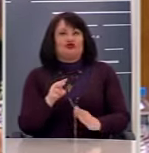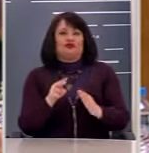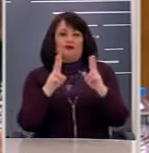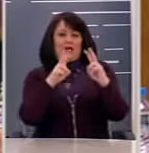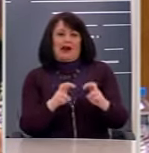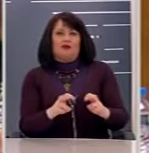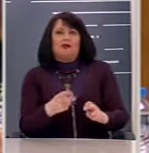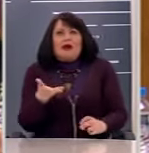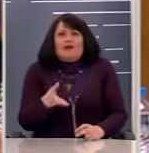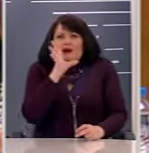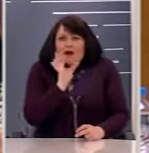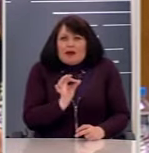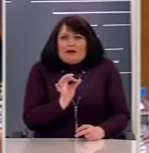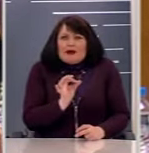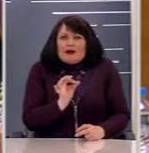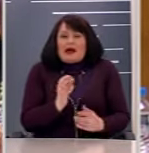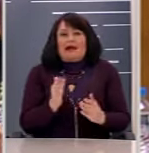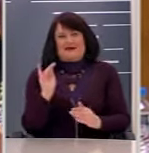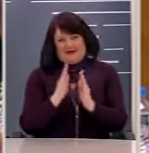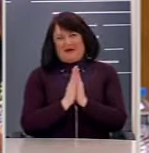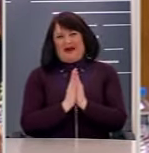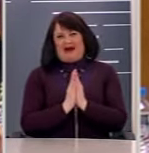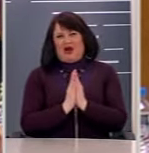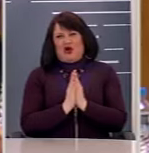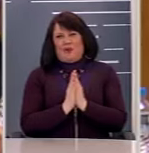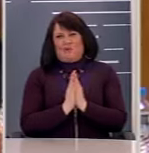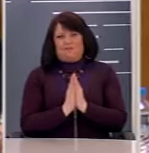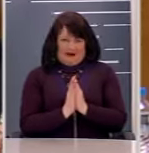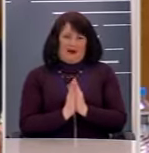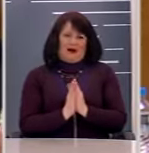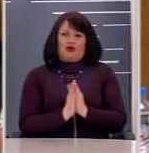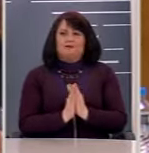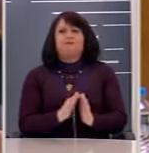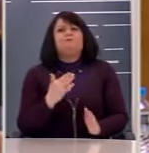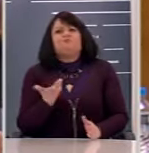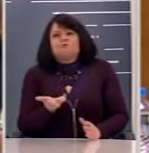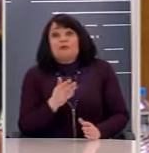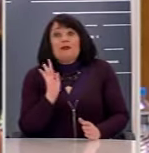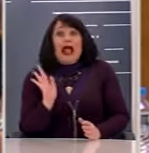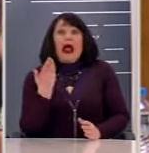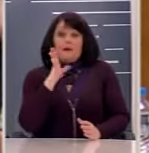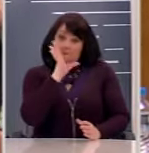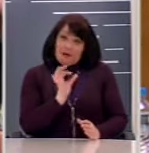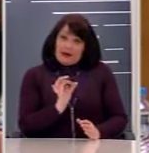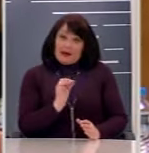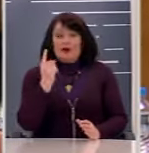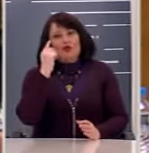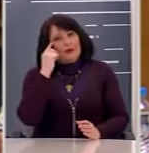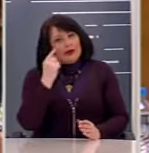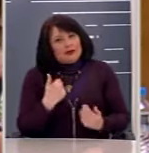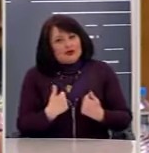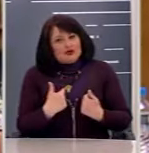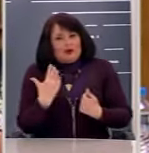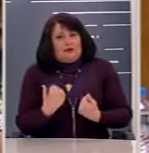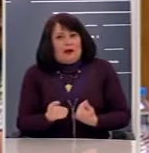Αυτή είναι η αλήθεια. Αλλά... Παρακαλώ κύριε Πρόεδρε, κύριε Υπουργέ. Κυρίες και κύριοι συνάδελφοι, αν πραγματικά νομίζετε ότι